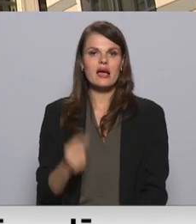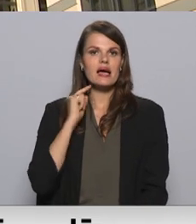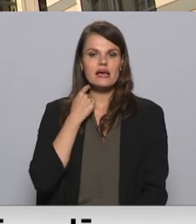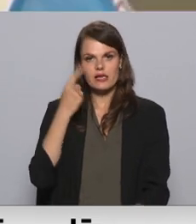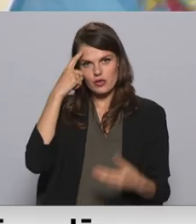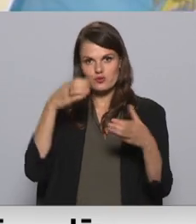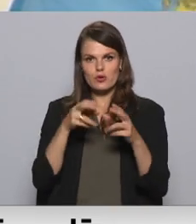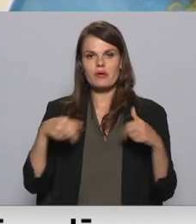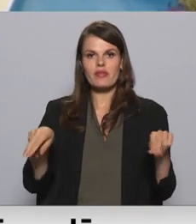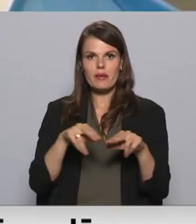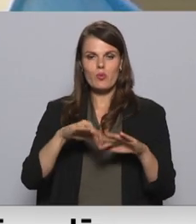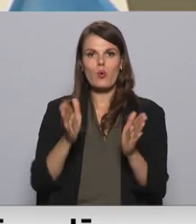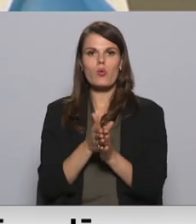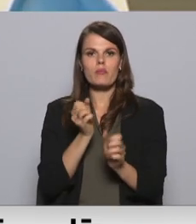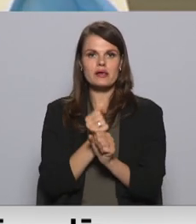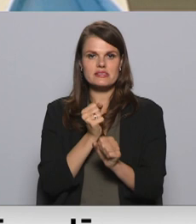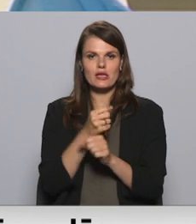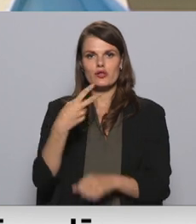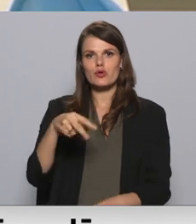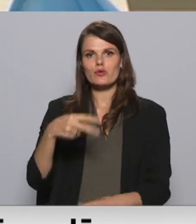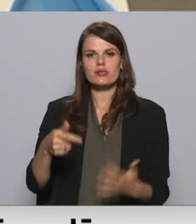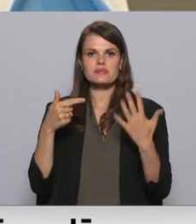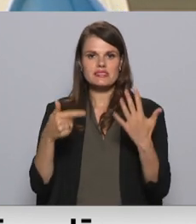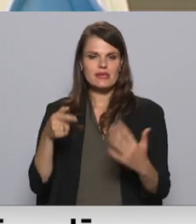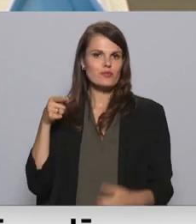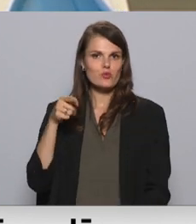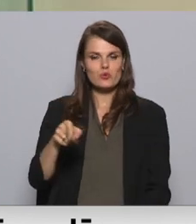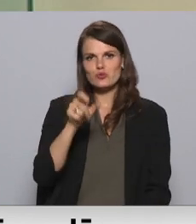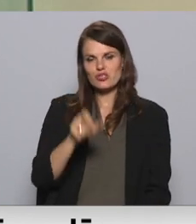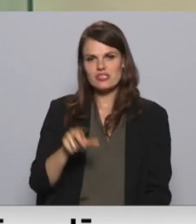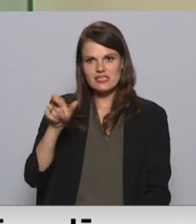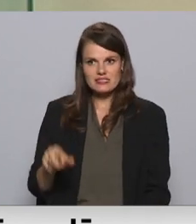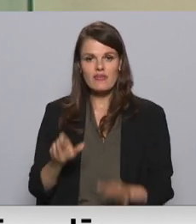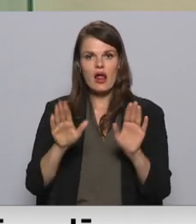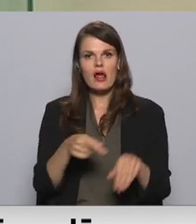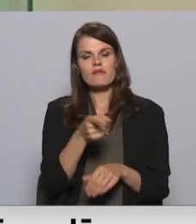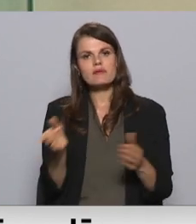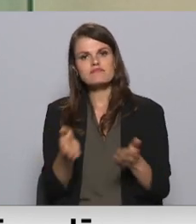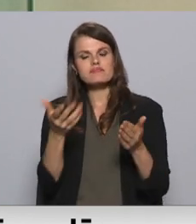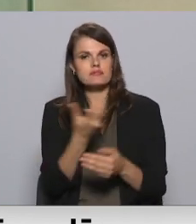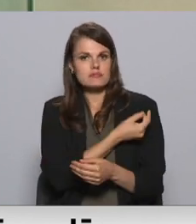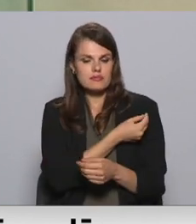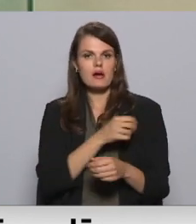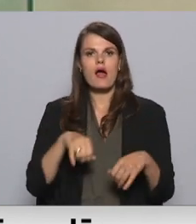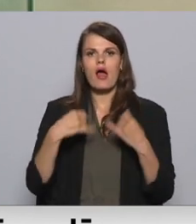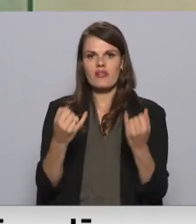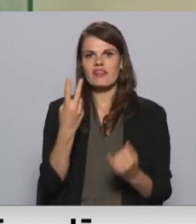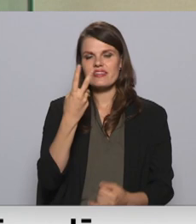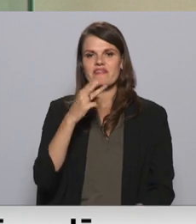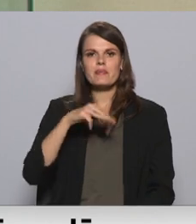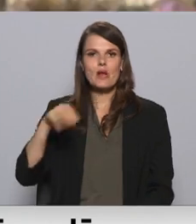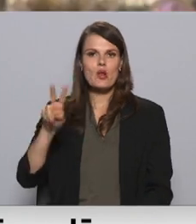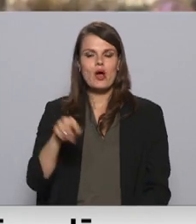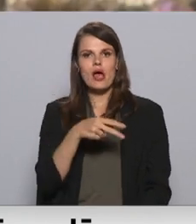Rīgas domas departamentos kopā strādā ap 27 tūkstošiem cilvēku. Lai viņus motivētu vakcinēties, atvēlēti 2 miljoni